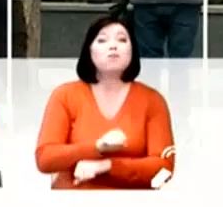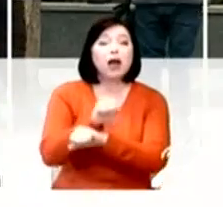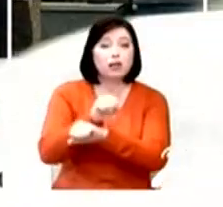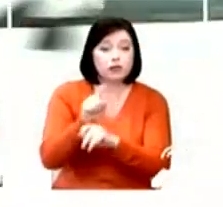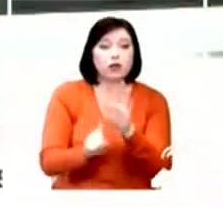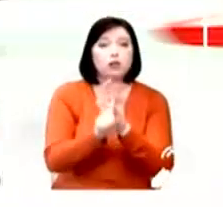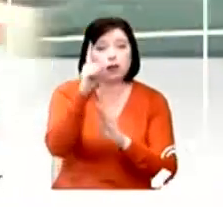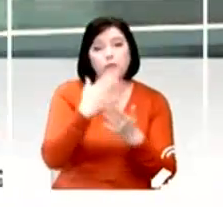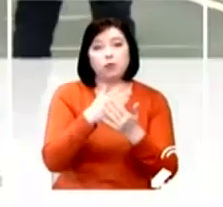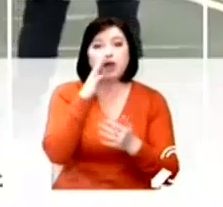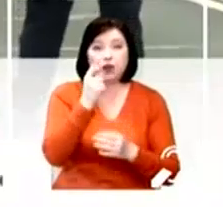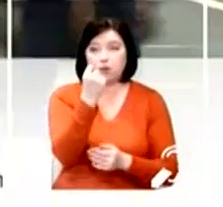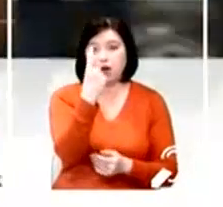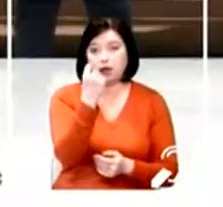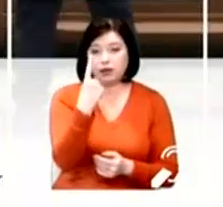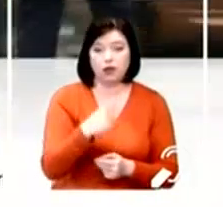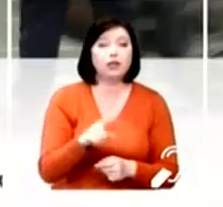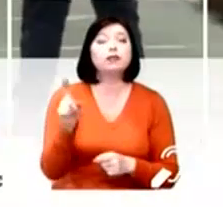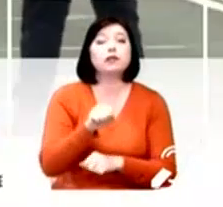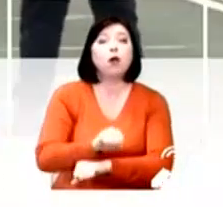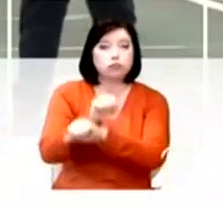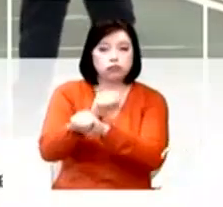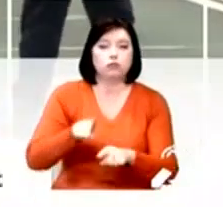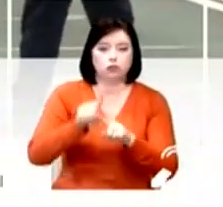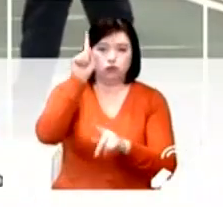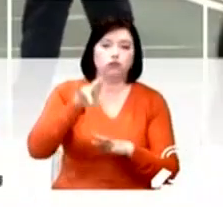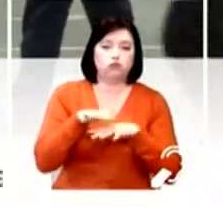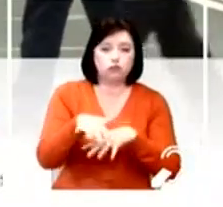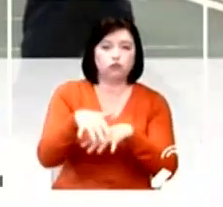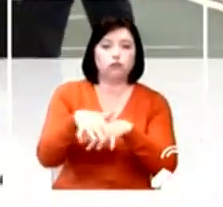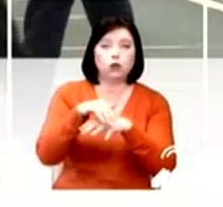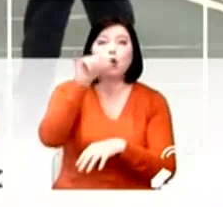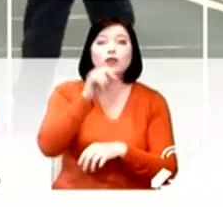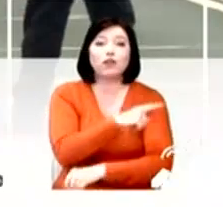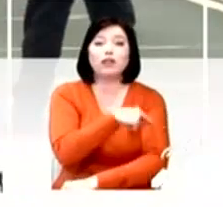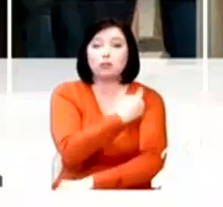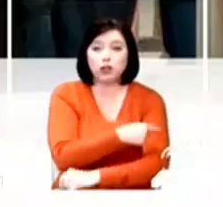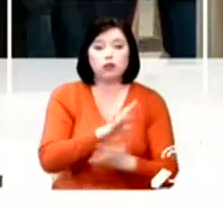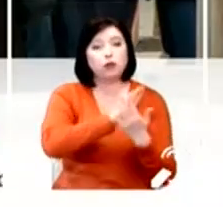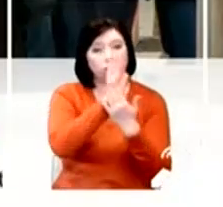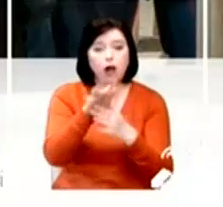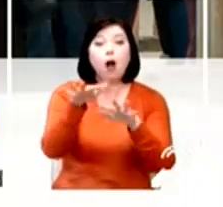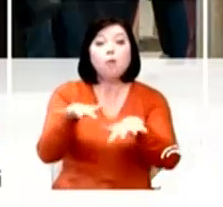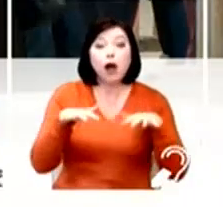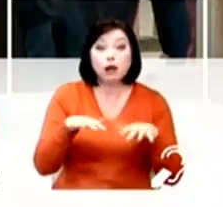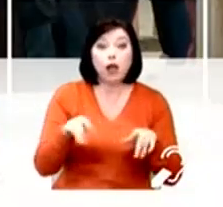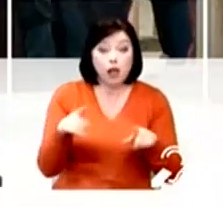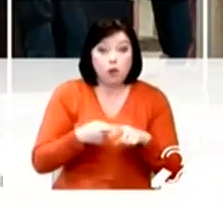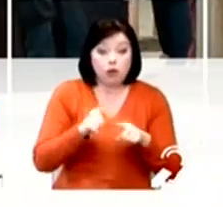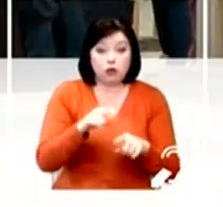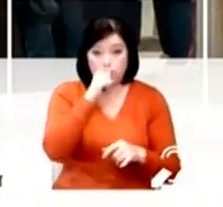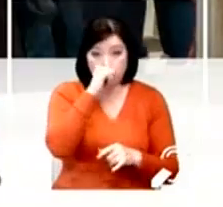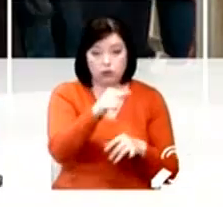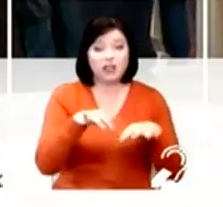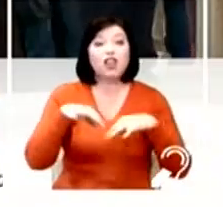Manifestația a început în jurul orei 11. Protestatarii au pornit în marș de la Universitatea de Medicină spre Parlament, blocând astfel o